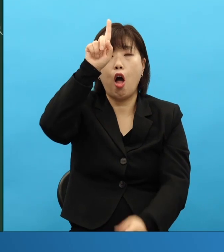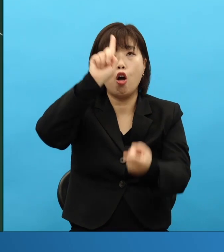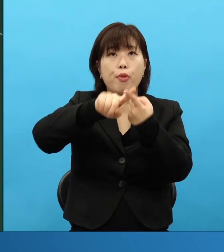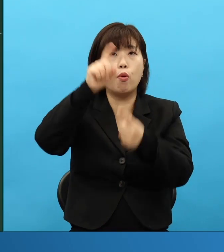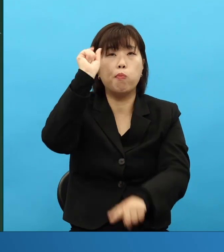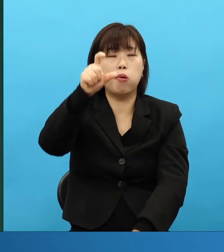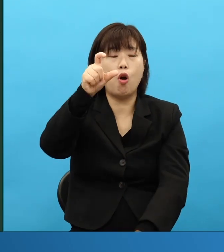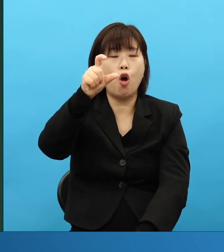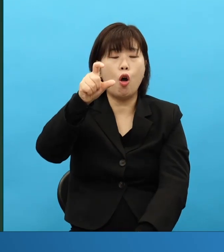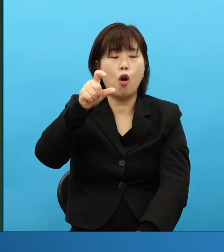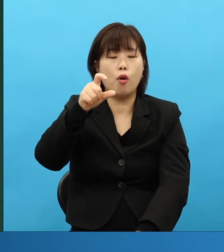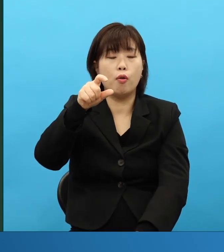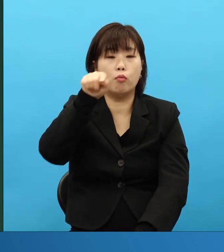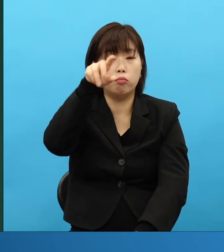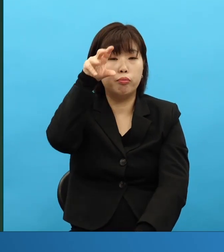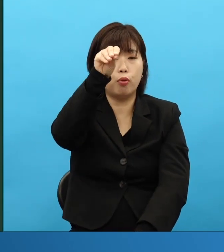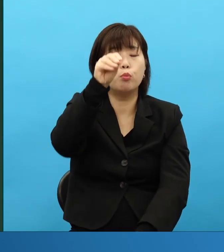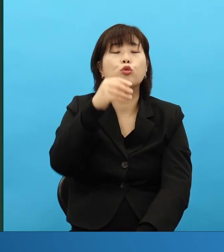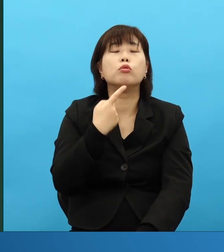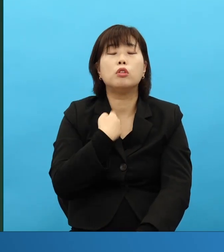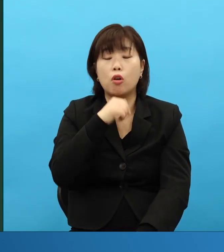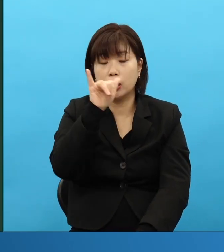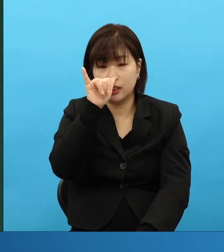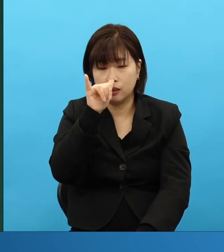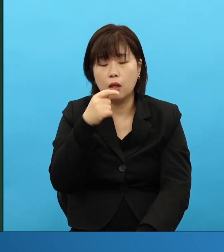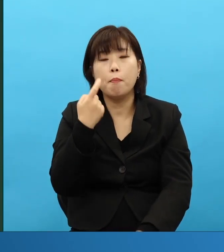여러분 가는 길에